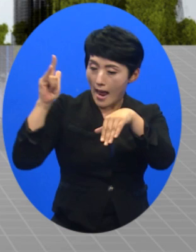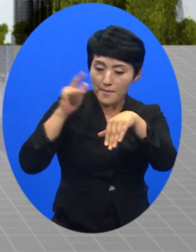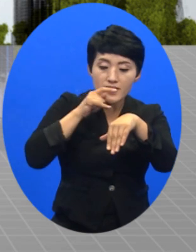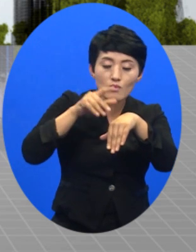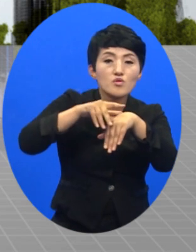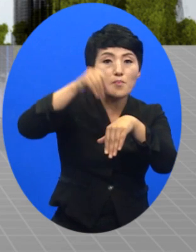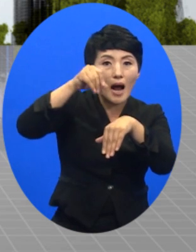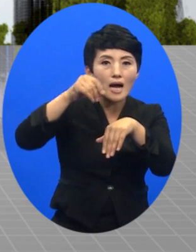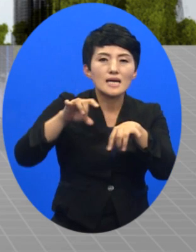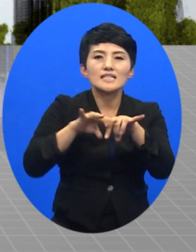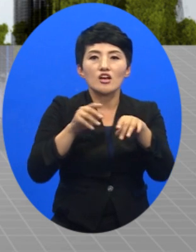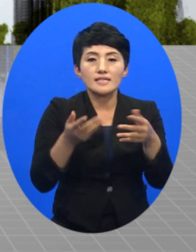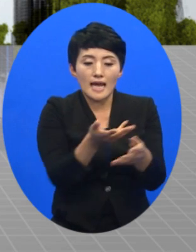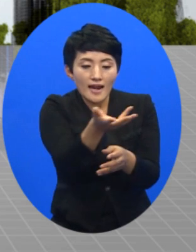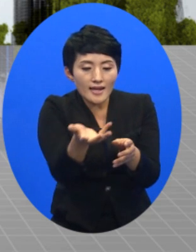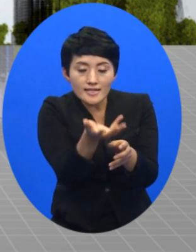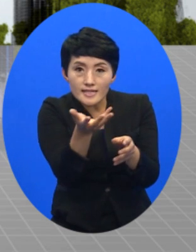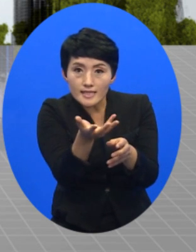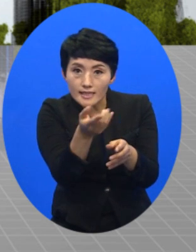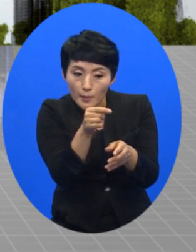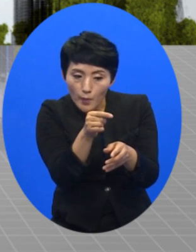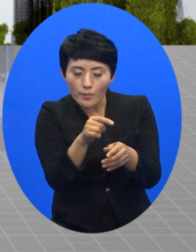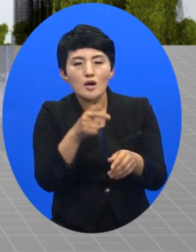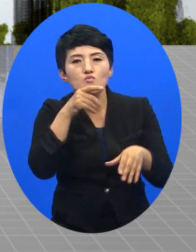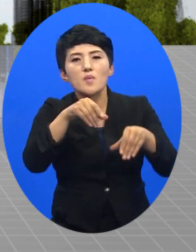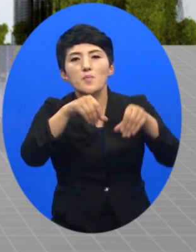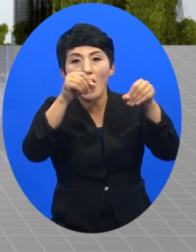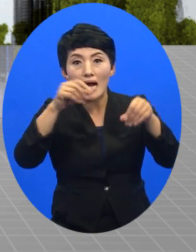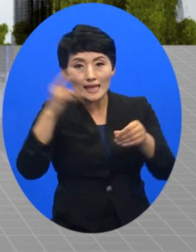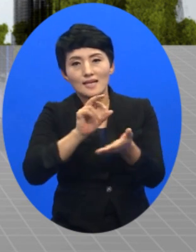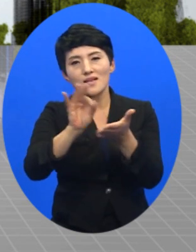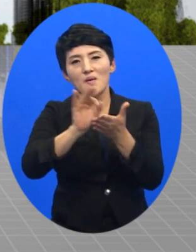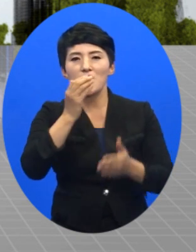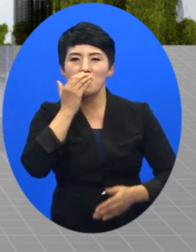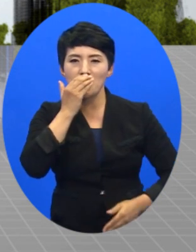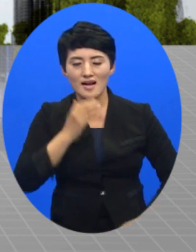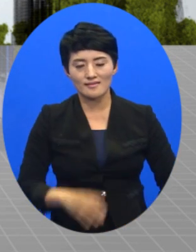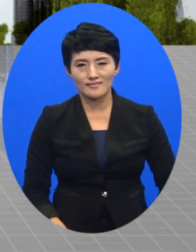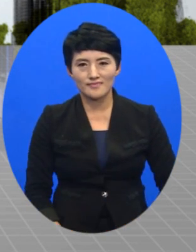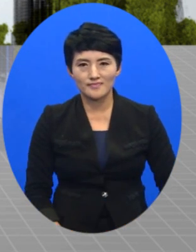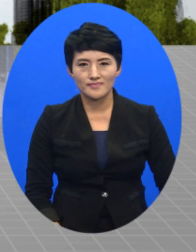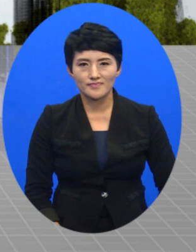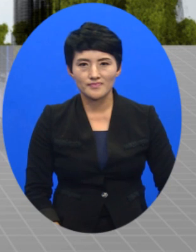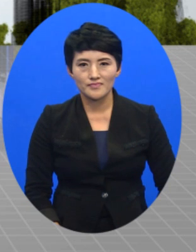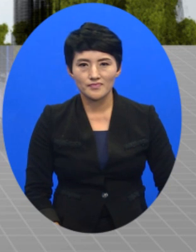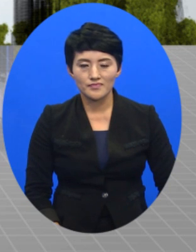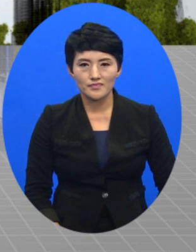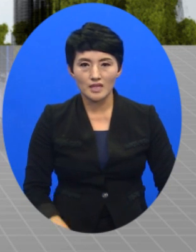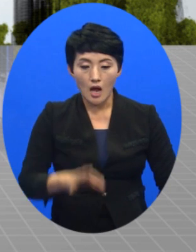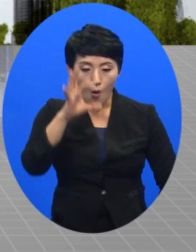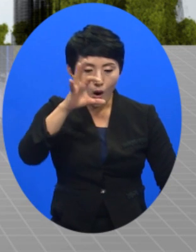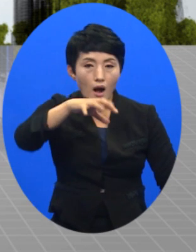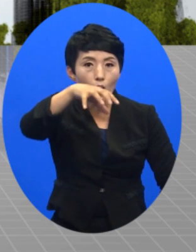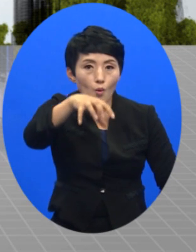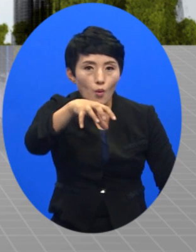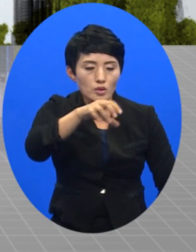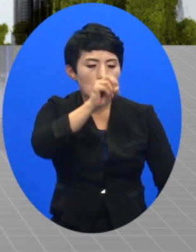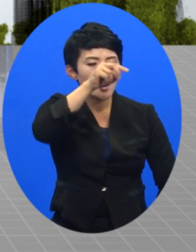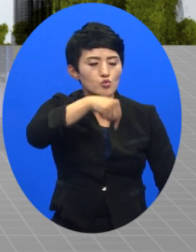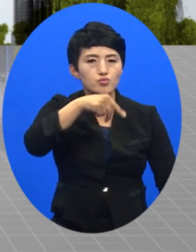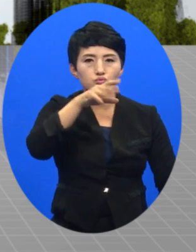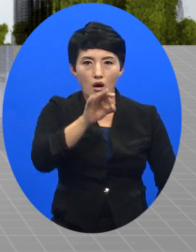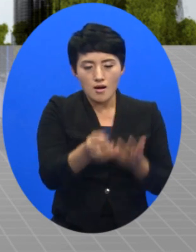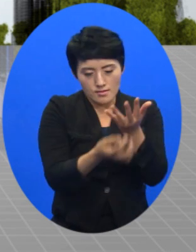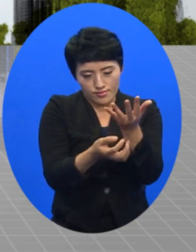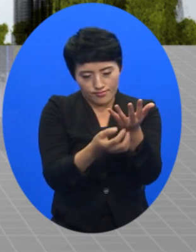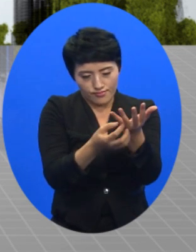말려주거나 전자레인지에 한번 돌려 건조시키면 다시 사용이 가능합니다. 두 번째로는 욕실에 우엉을 삶은 후 국물만